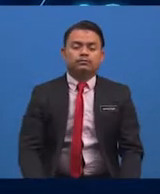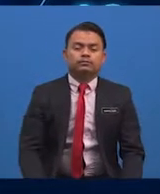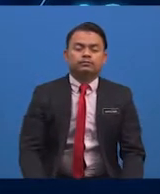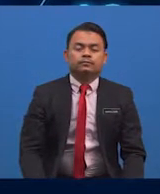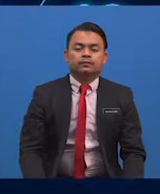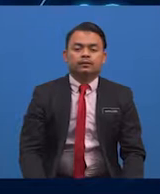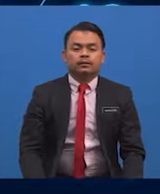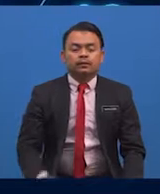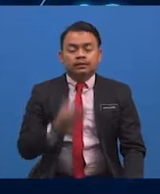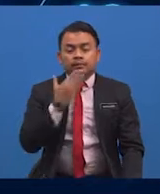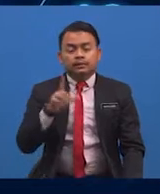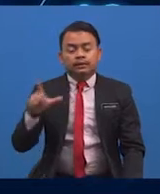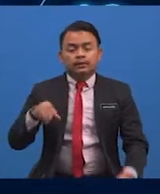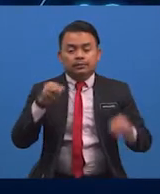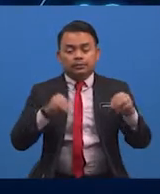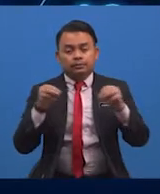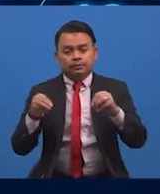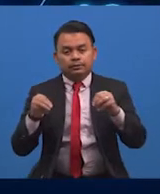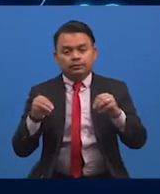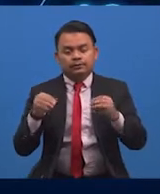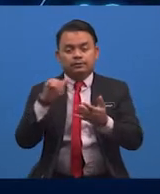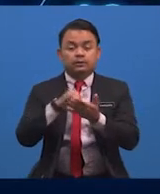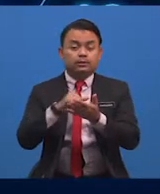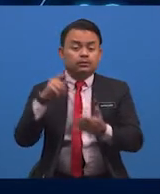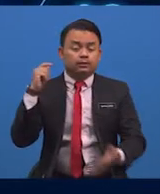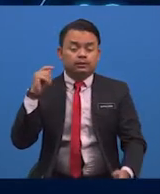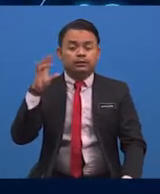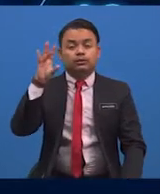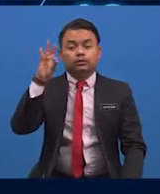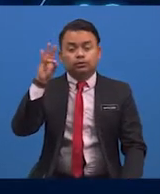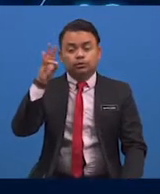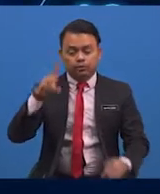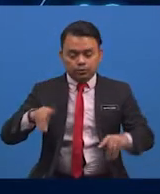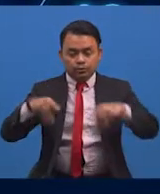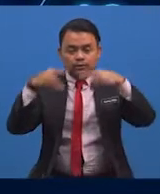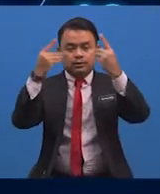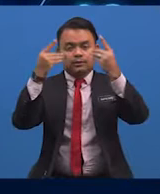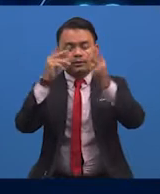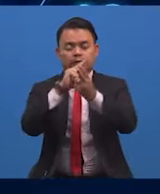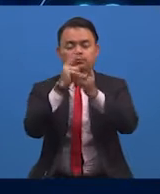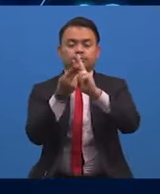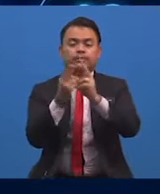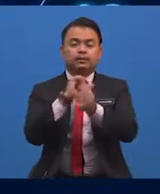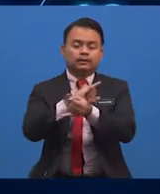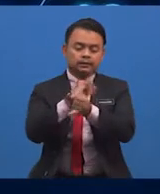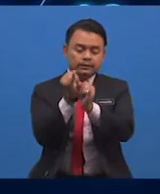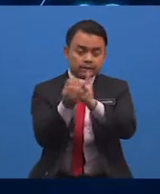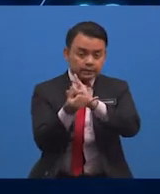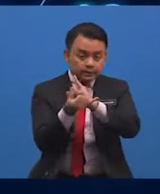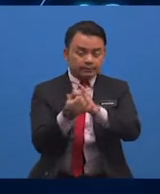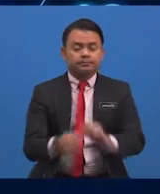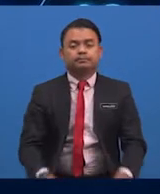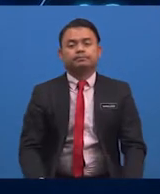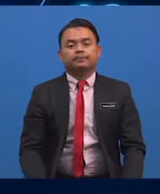Baiklah pelajar-pelajar, itu tadi 7 kesan perubahan iklim terhadap alam sekitar fizikal dan